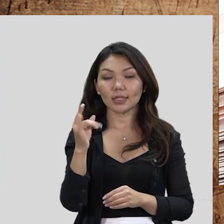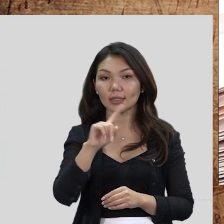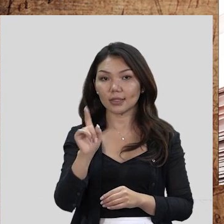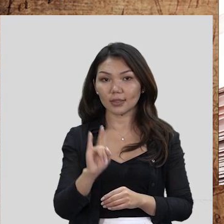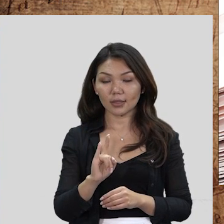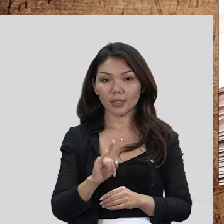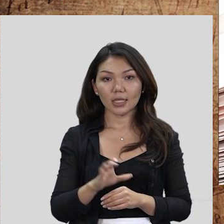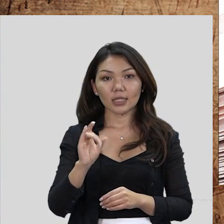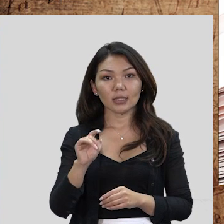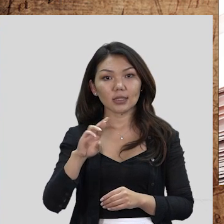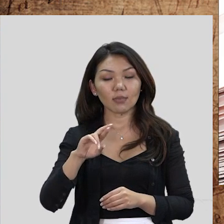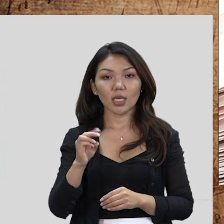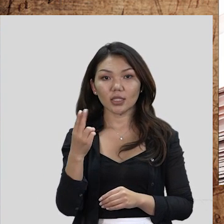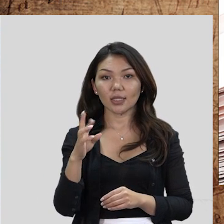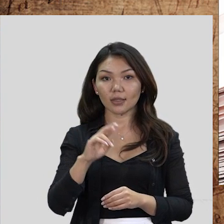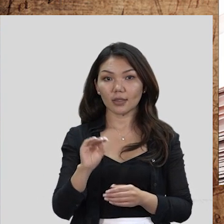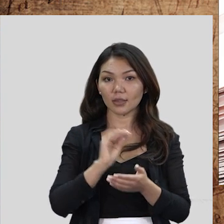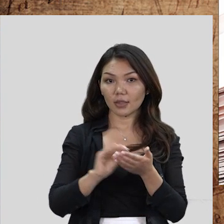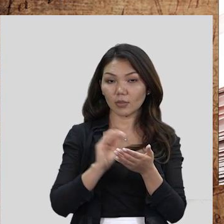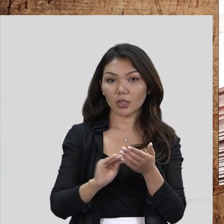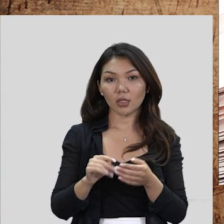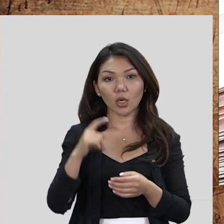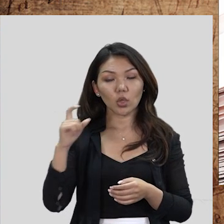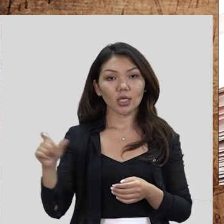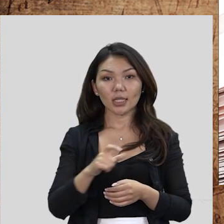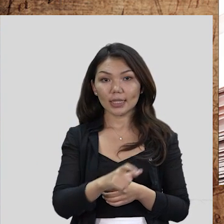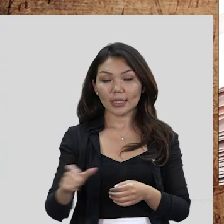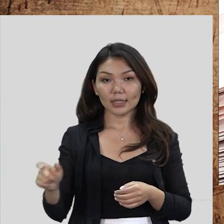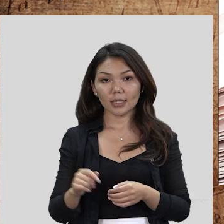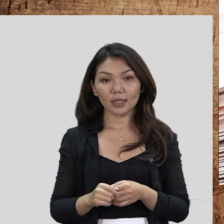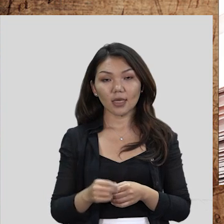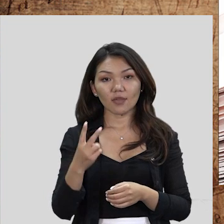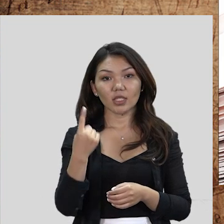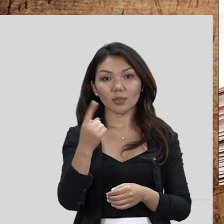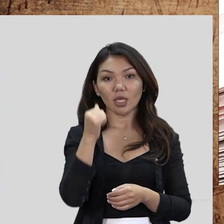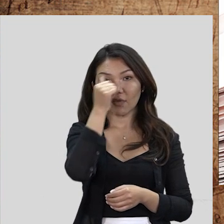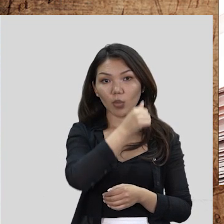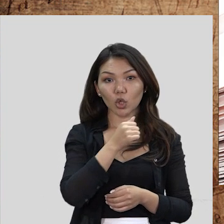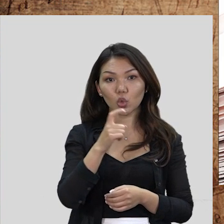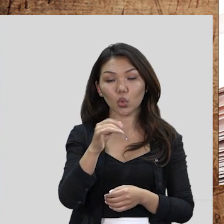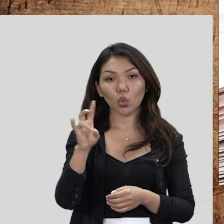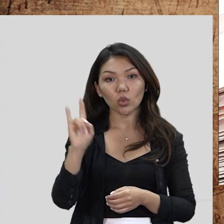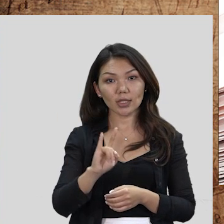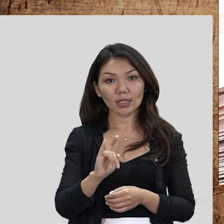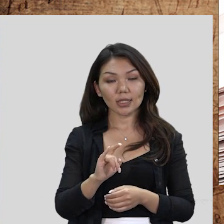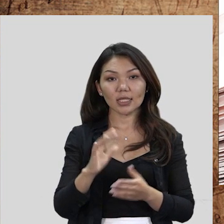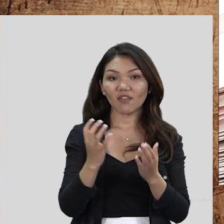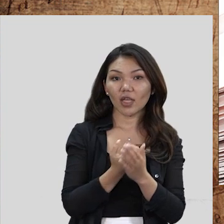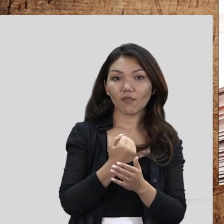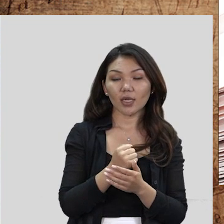цянь а где рассказывается о том как 200 первом году до нашей эры хунны завоевали георгу не